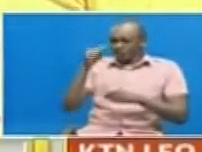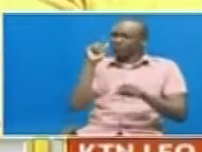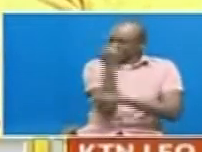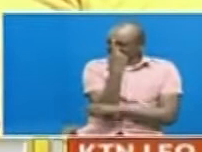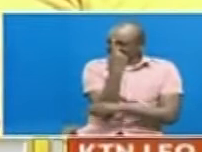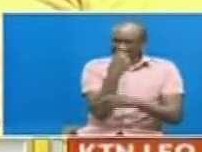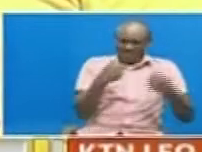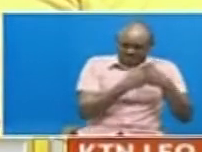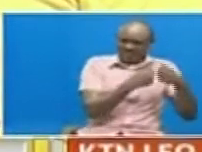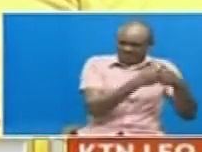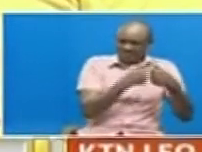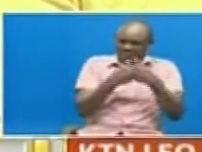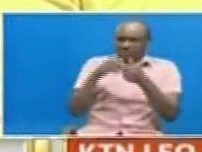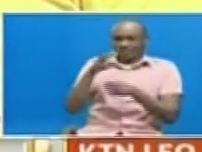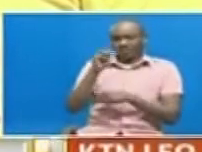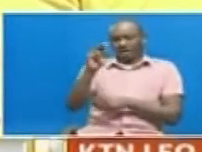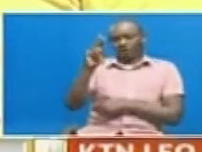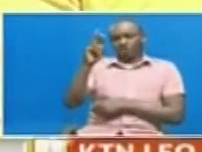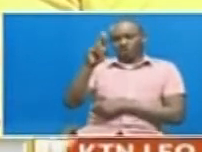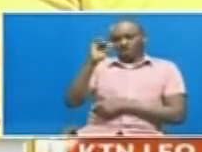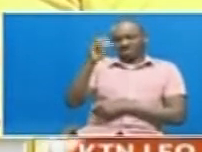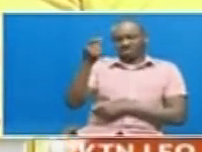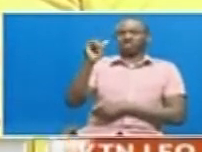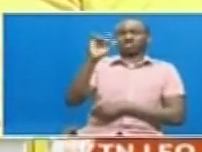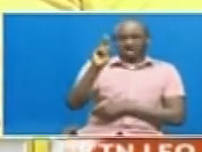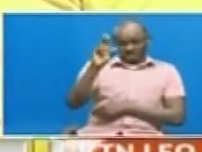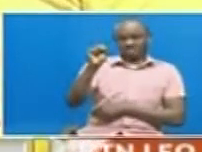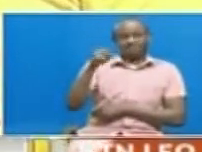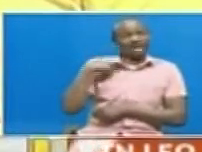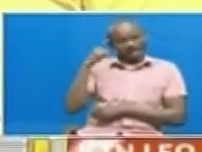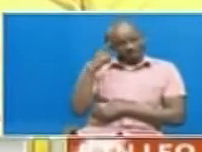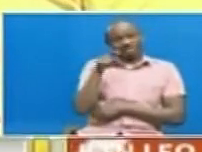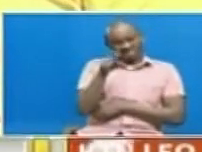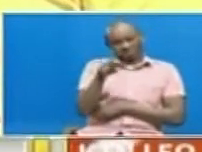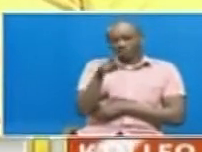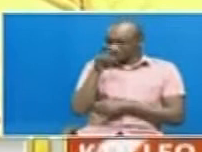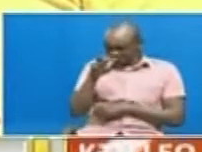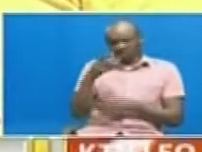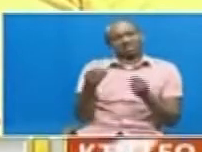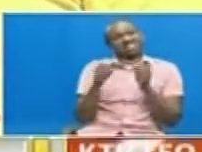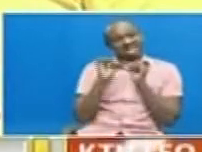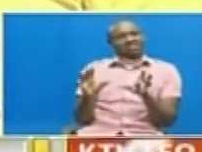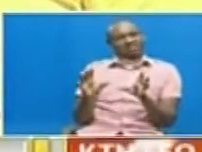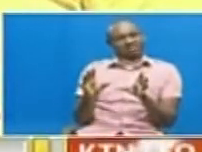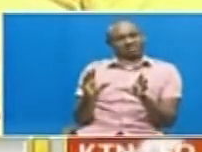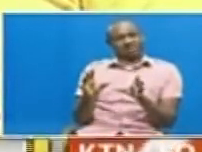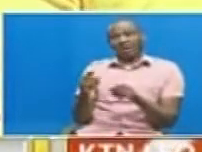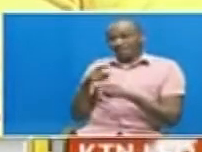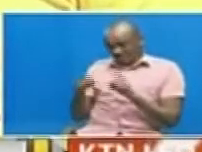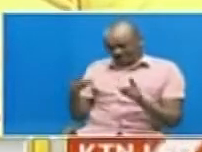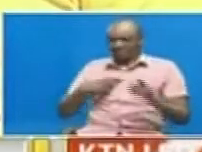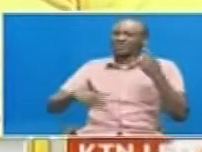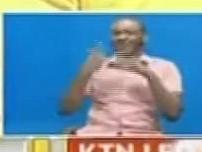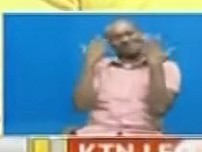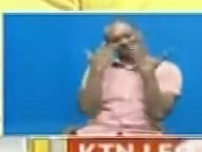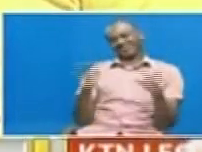kwanza tulipoanza na Mauritius, ilionekana wazi wazi kwamba mashindano hayatakuwa rahisi. Mm-hmm. Lakini nafikiri tumeibuka